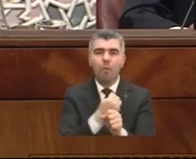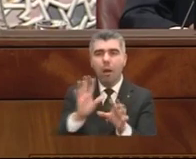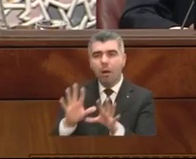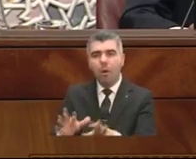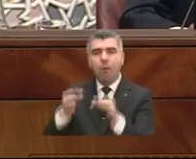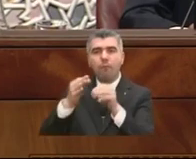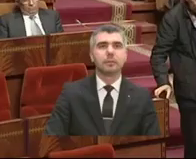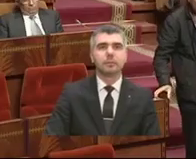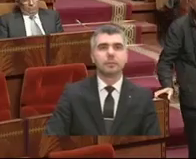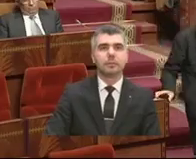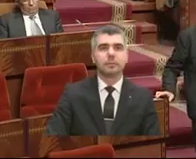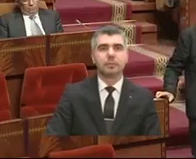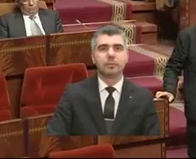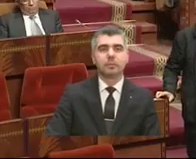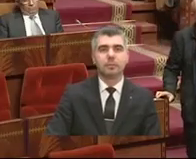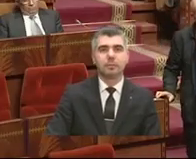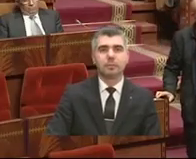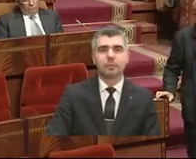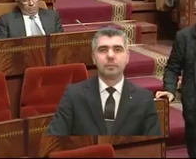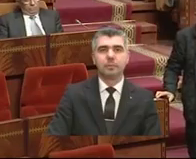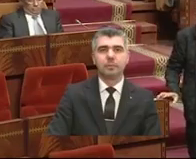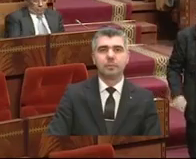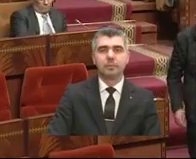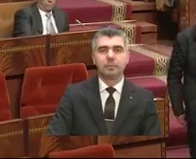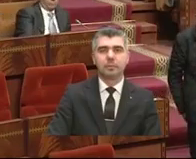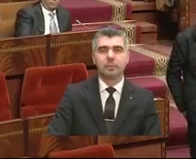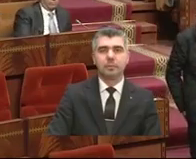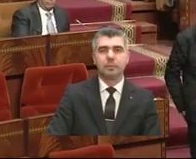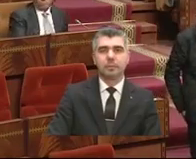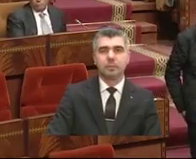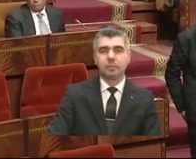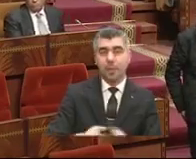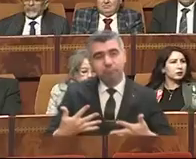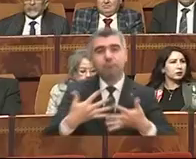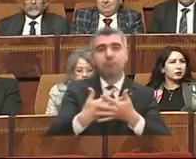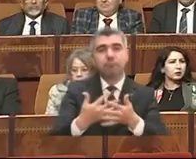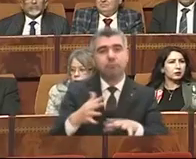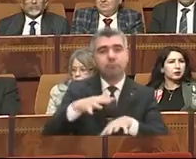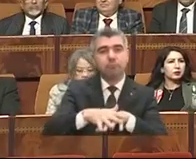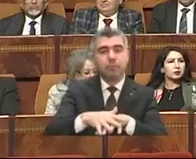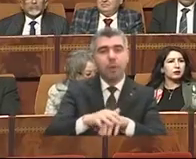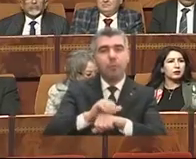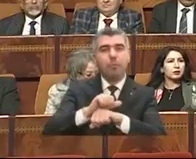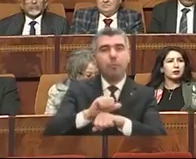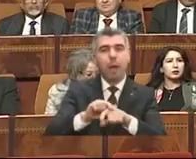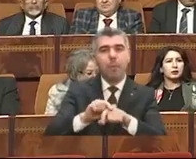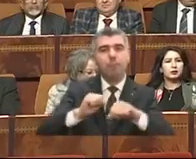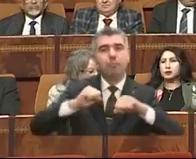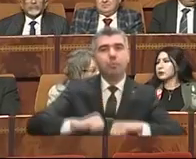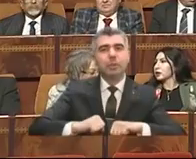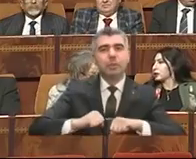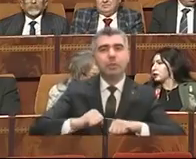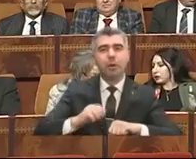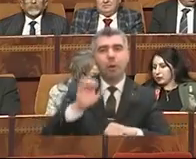العمومية، ويعيد التذكير باختصاصه في التشريع في ميادين منها الحقوق